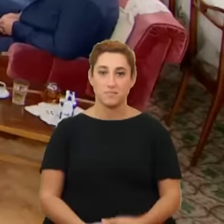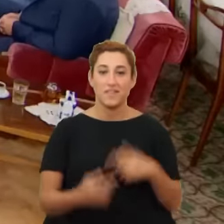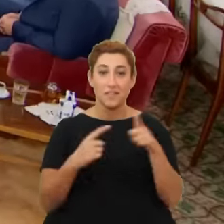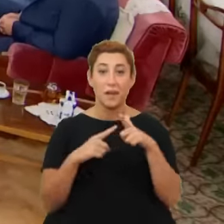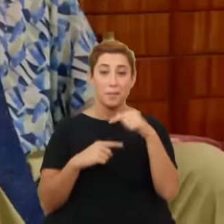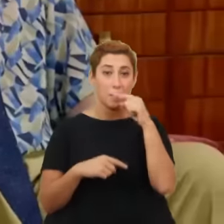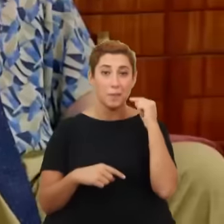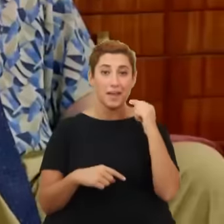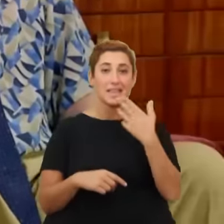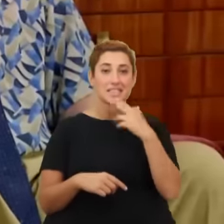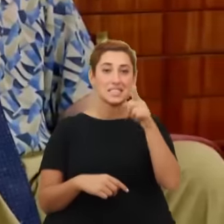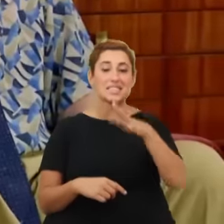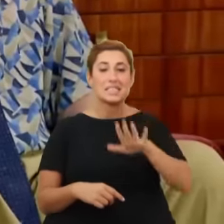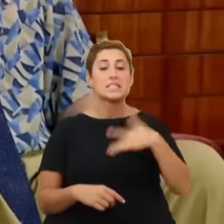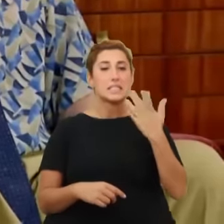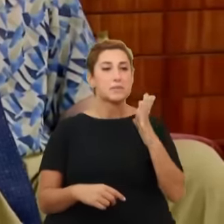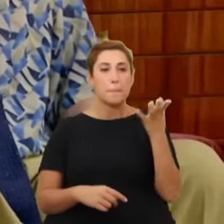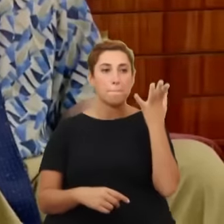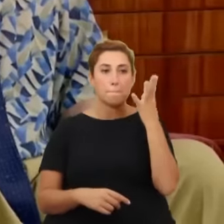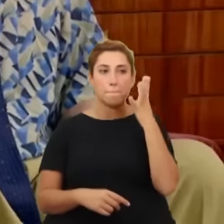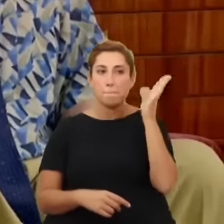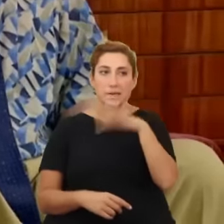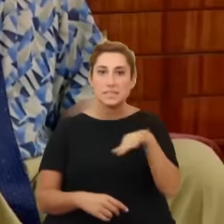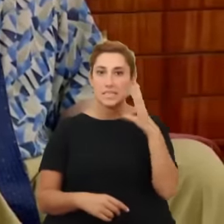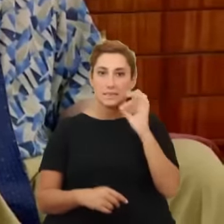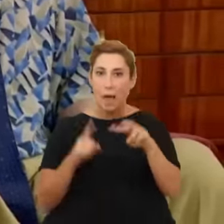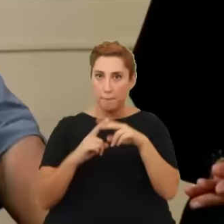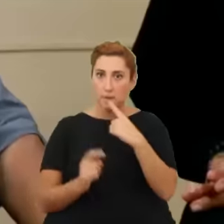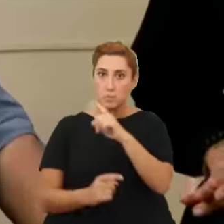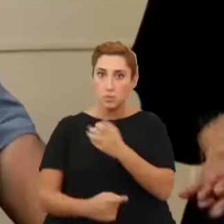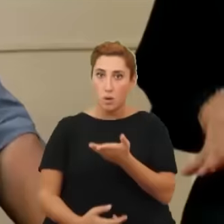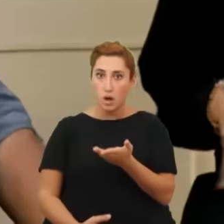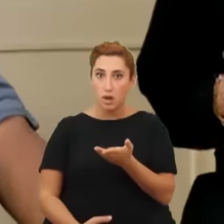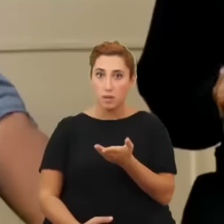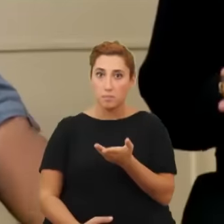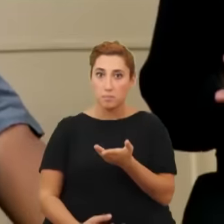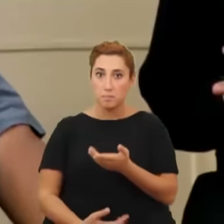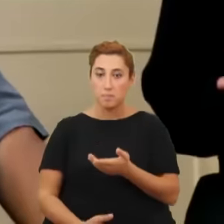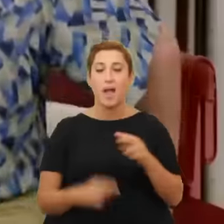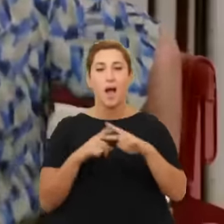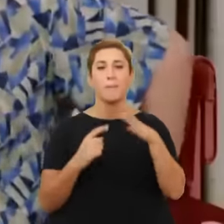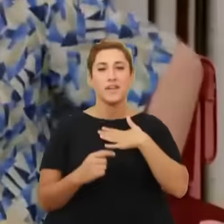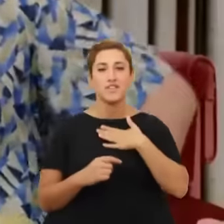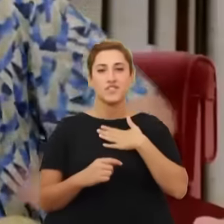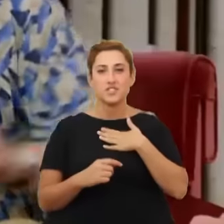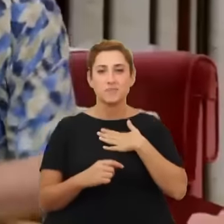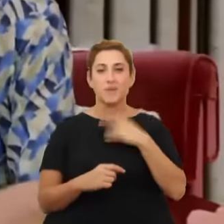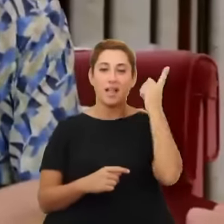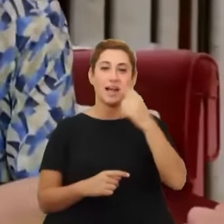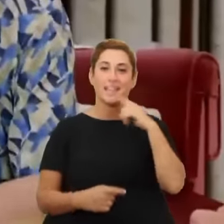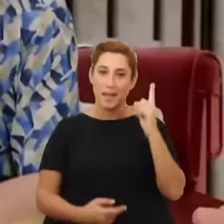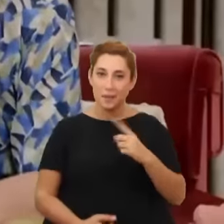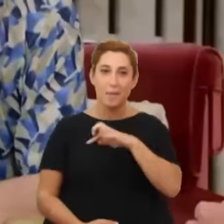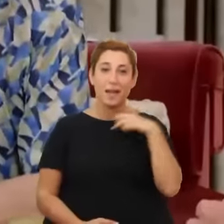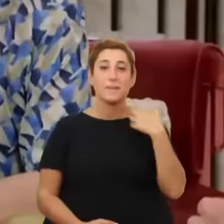Fehmi Bey, kızı sizden istemeyeceğiz de Ahmet'ten mi isteyelim? Ahmetciğim.